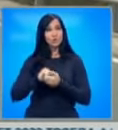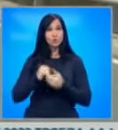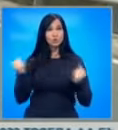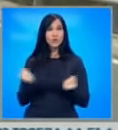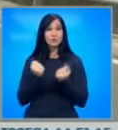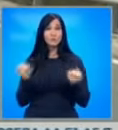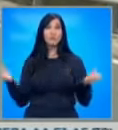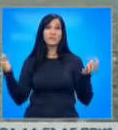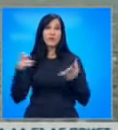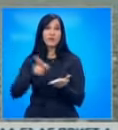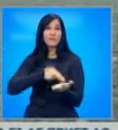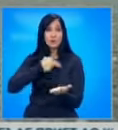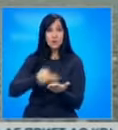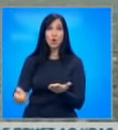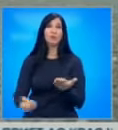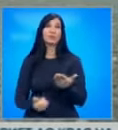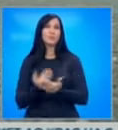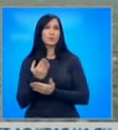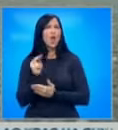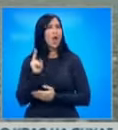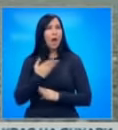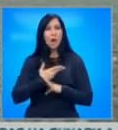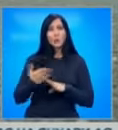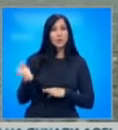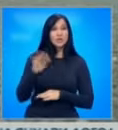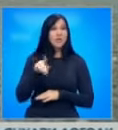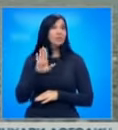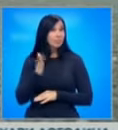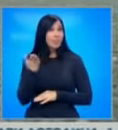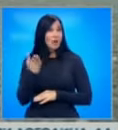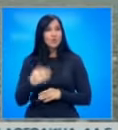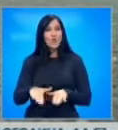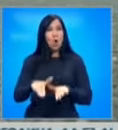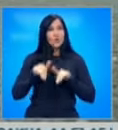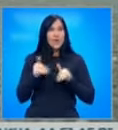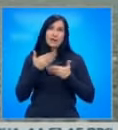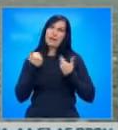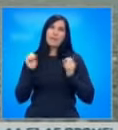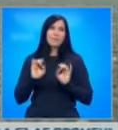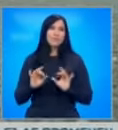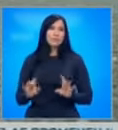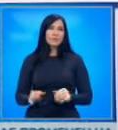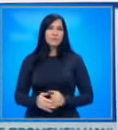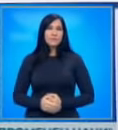по възстановяване на маркировката са започнали, но как продължават след неговото оттегляне, няма информация.